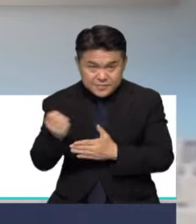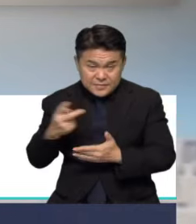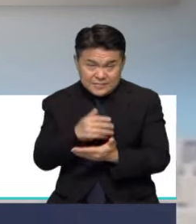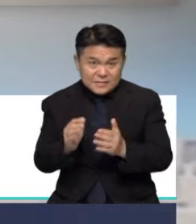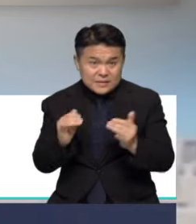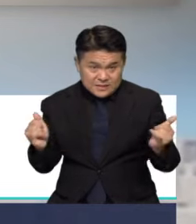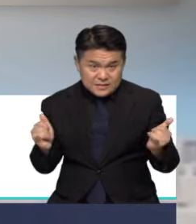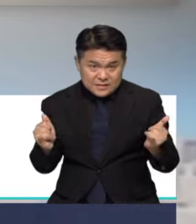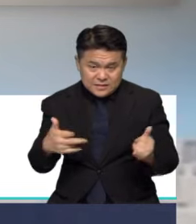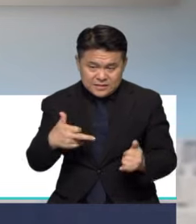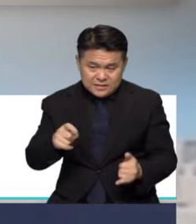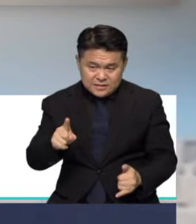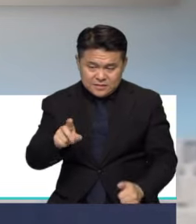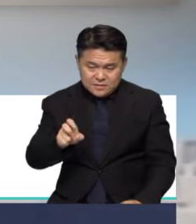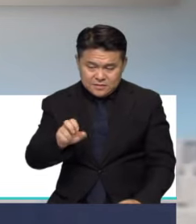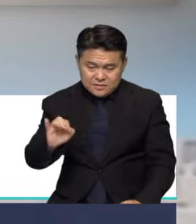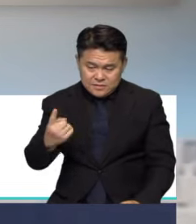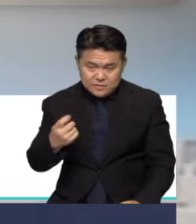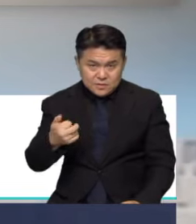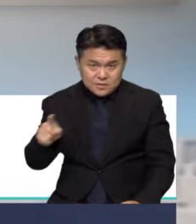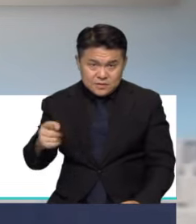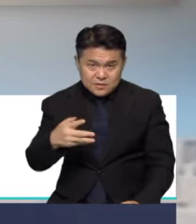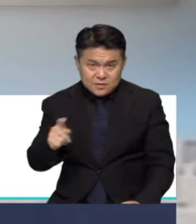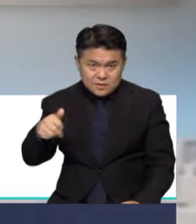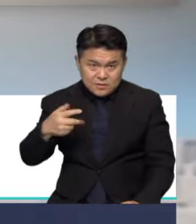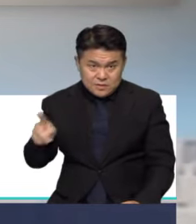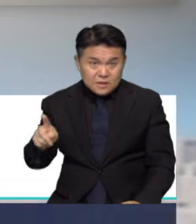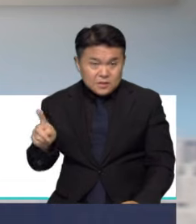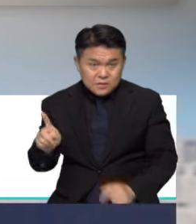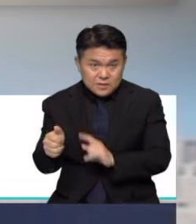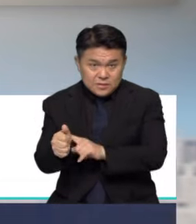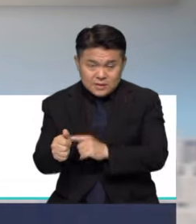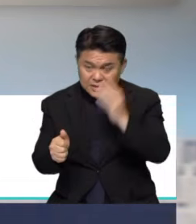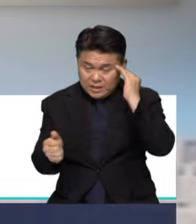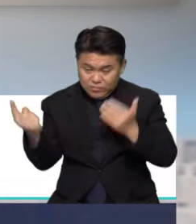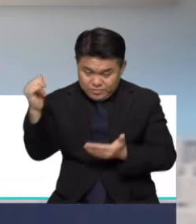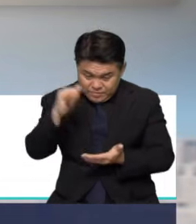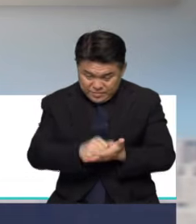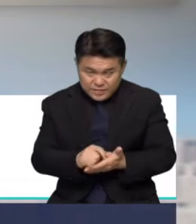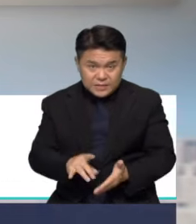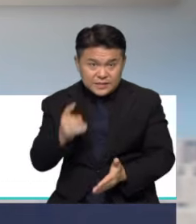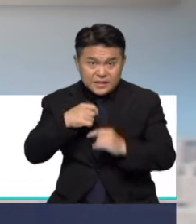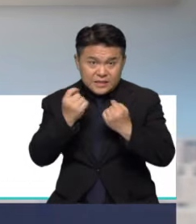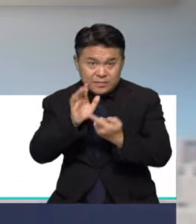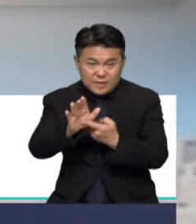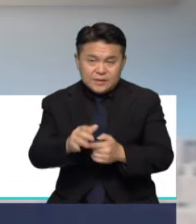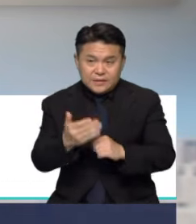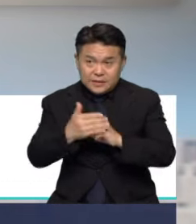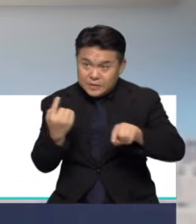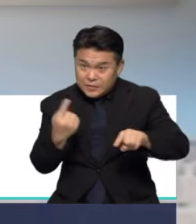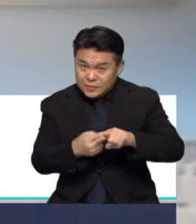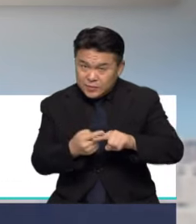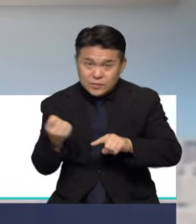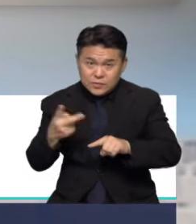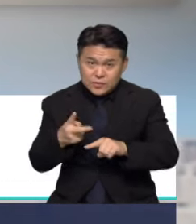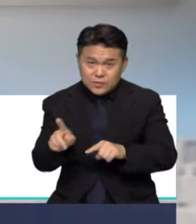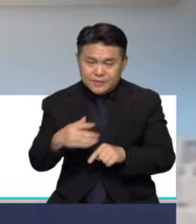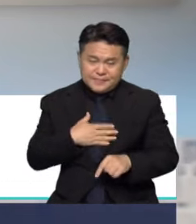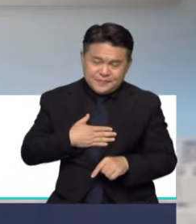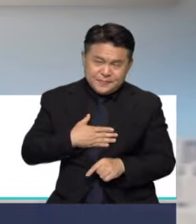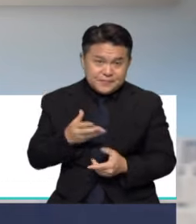일러스트레이터이자 화가인 카미오카 타쿠야가 우리나라에서 첫 개인전을 열었습니다. 사진처럼 정교하면서도 의도적인